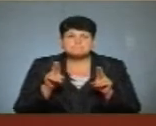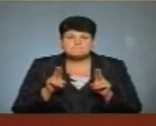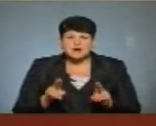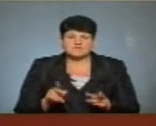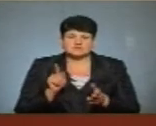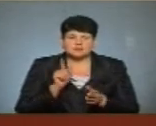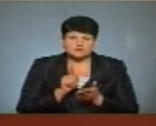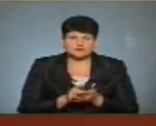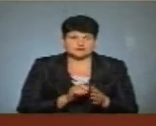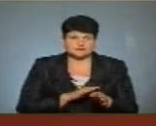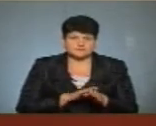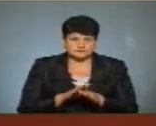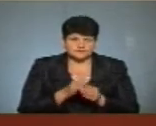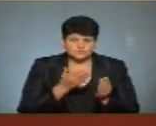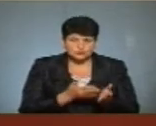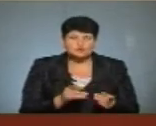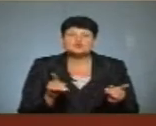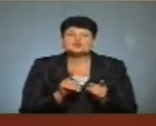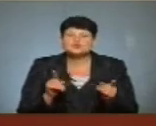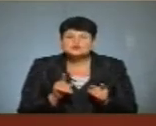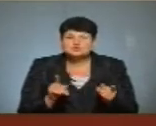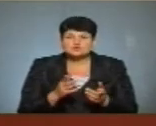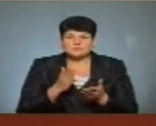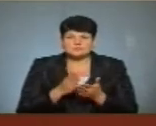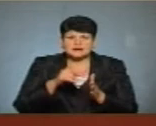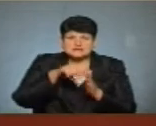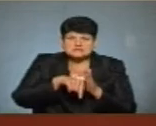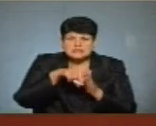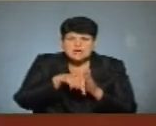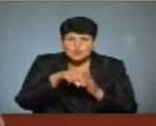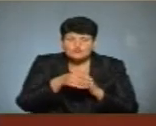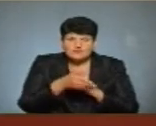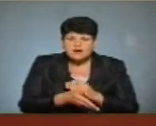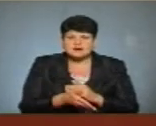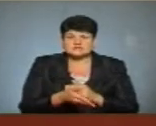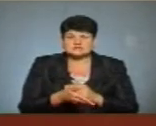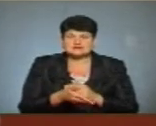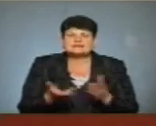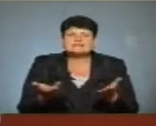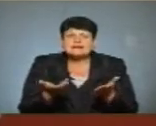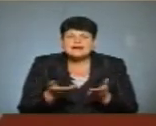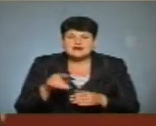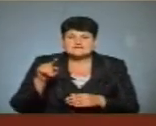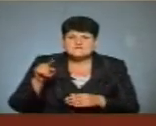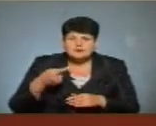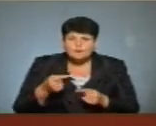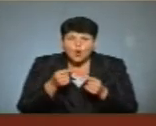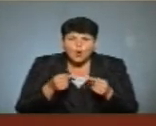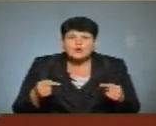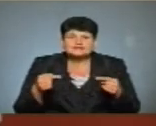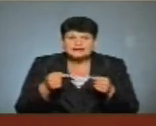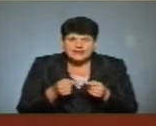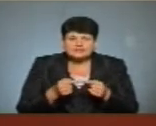повинні дотримуватися, що саме мається на увазі, що, яка вимога конкретно